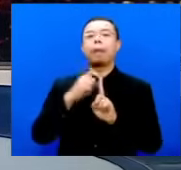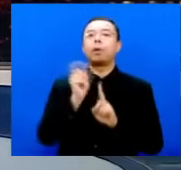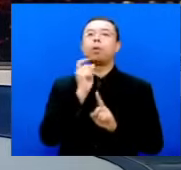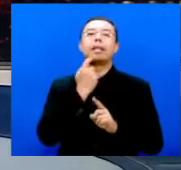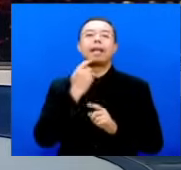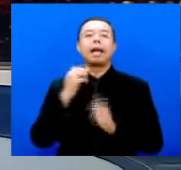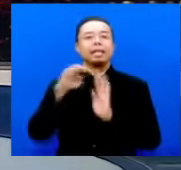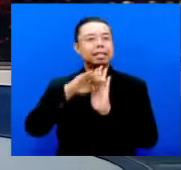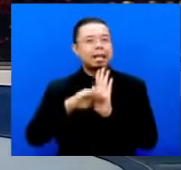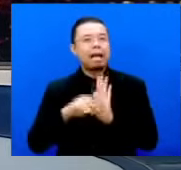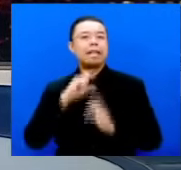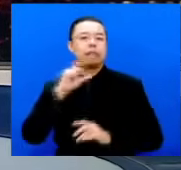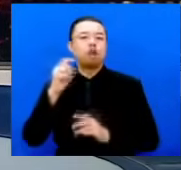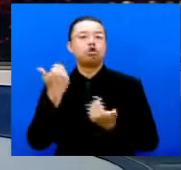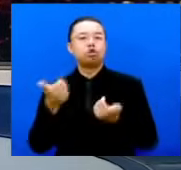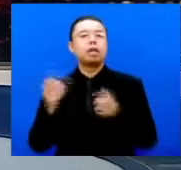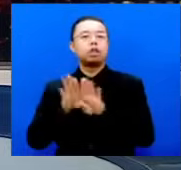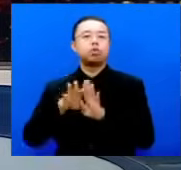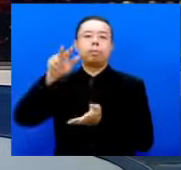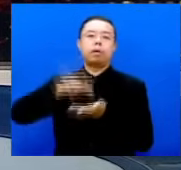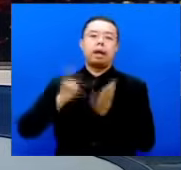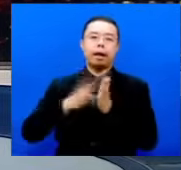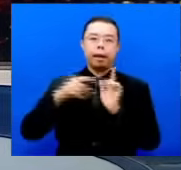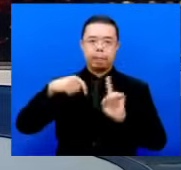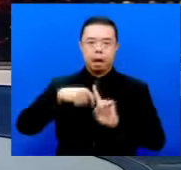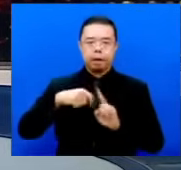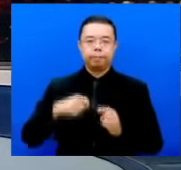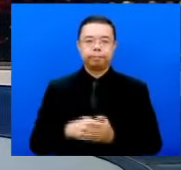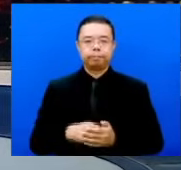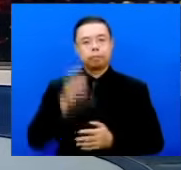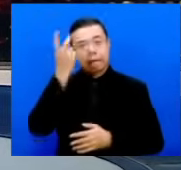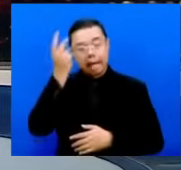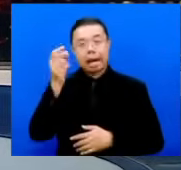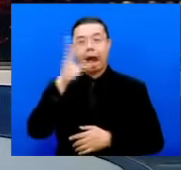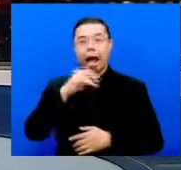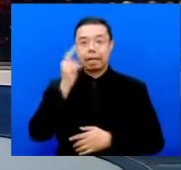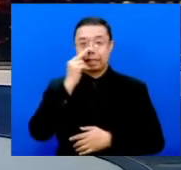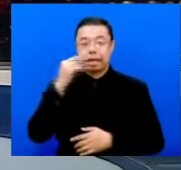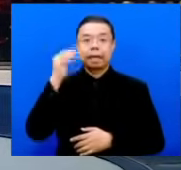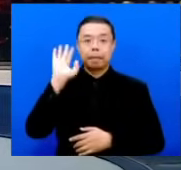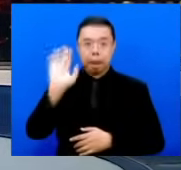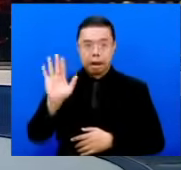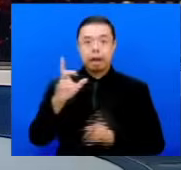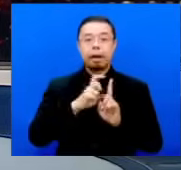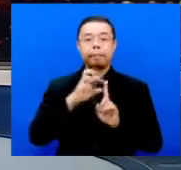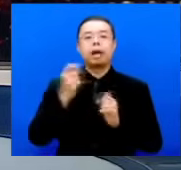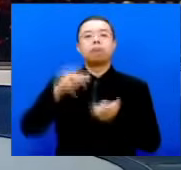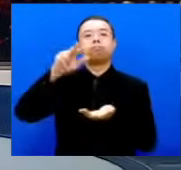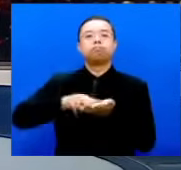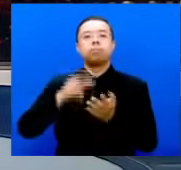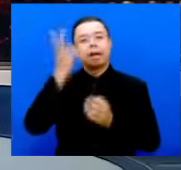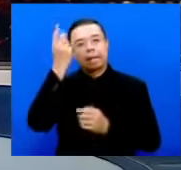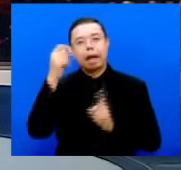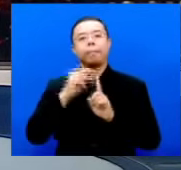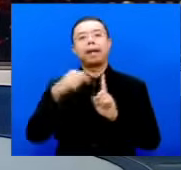pencalonan yang sudah berdasarkan putusan Mahkamah Konstitusi Rencananya hari Senin mendatang DPR RI mengesahkan rancangan